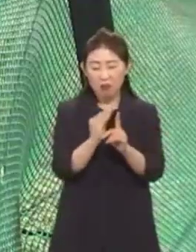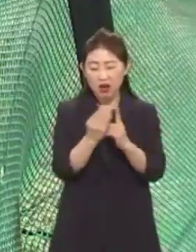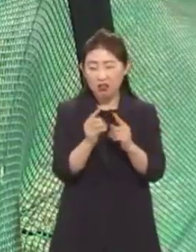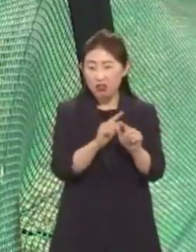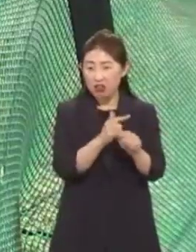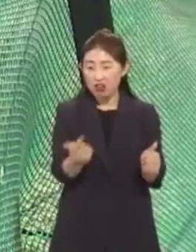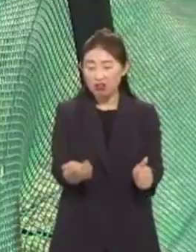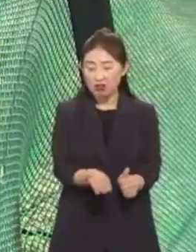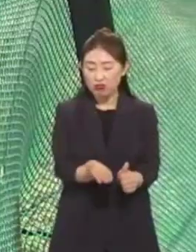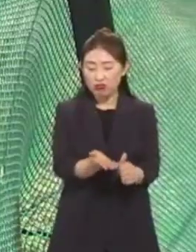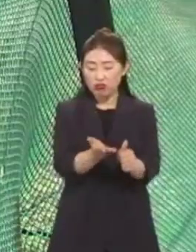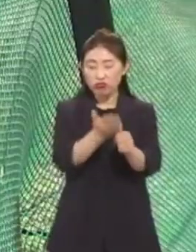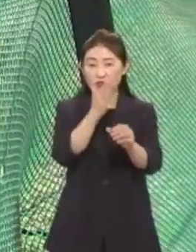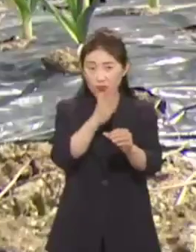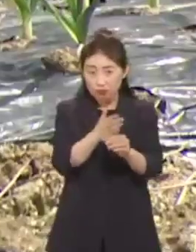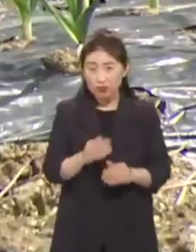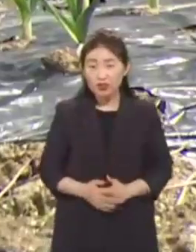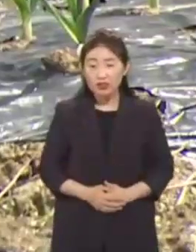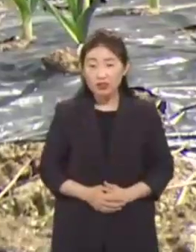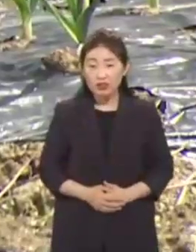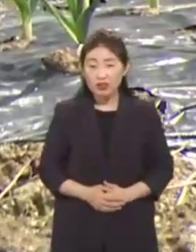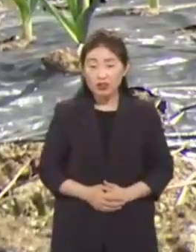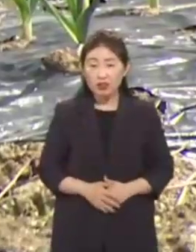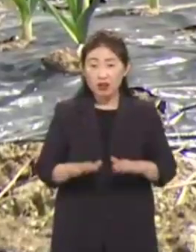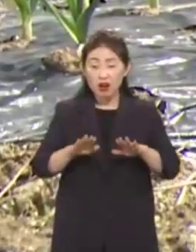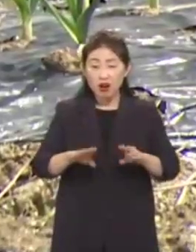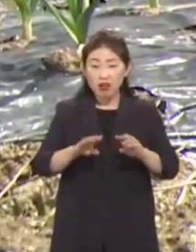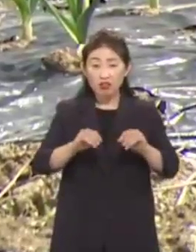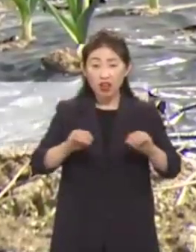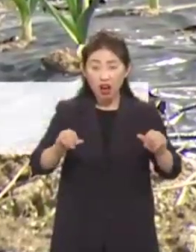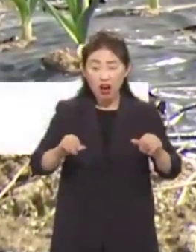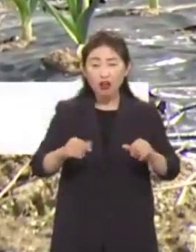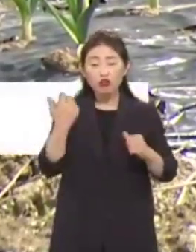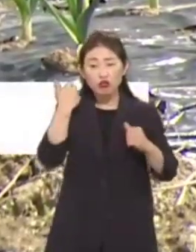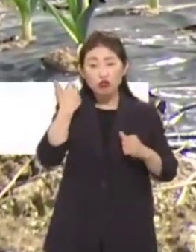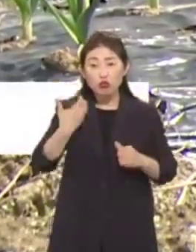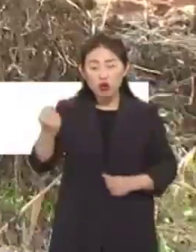같은 농작물이 자라고 있습니다. 허가 없인 농작물을 기를 수 없는